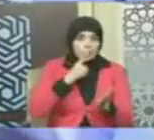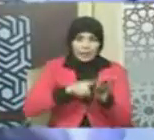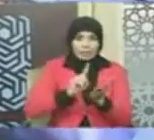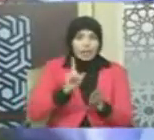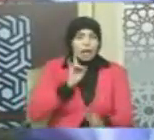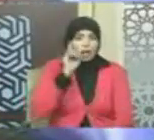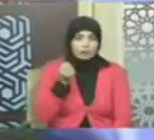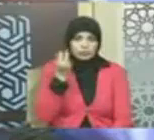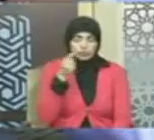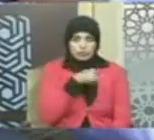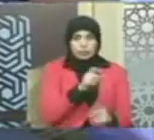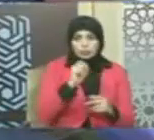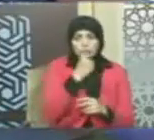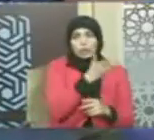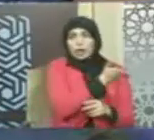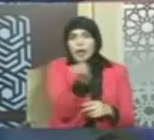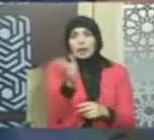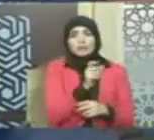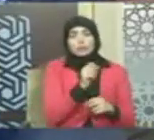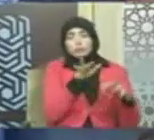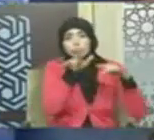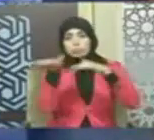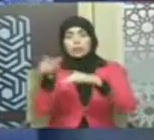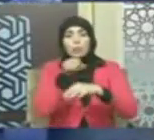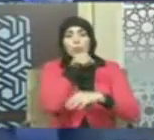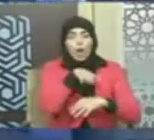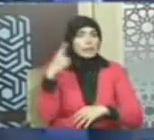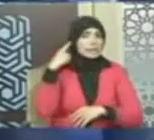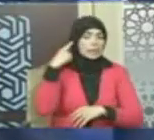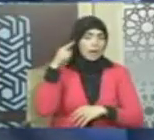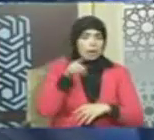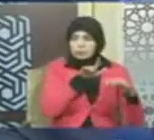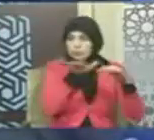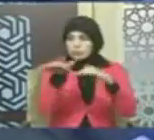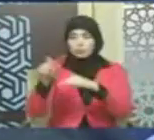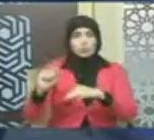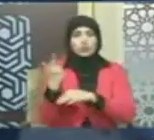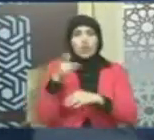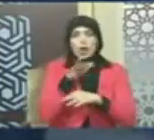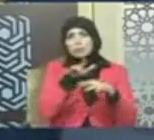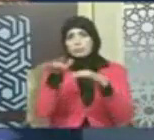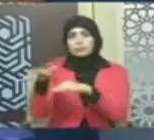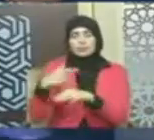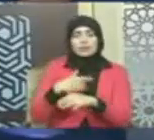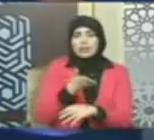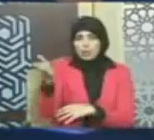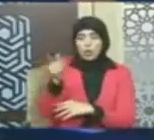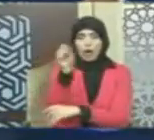وعلى أن يصبروا، وعلى إحدى الحسنيين النصر أو